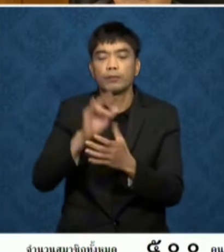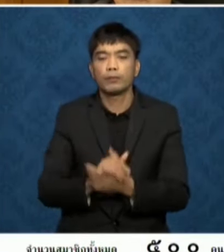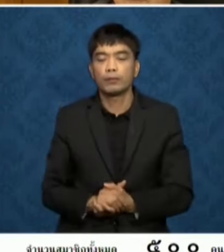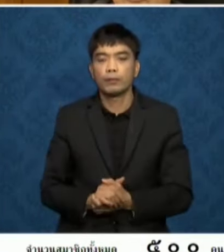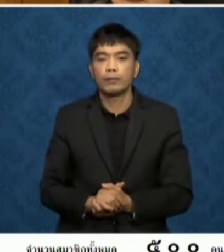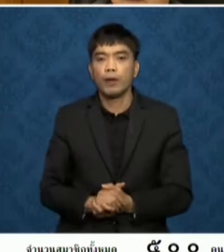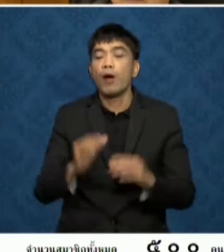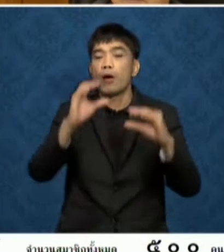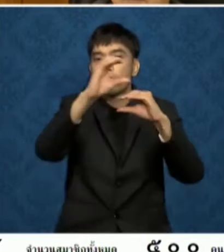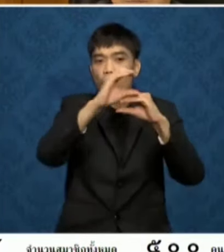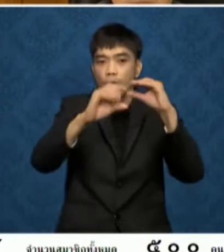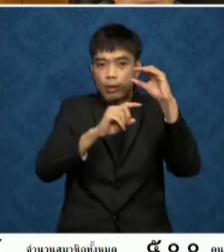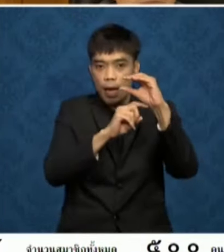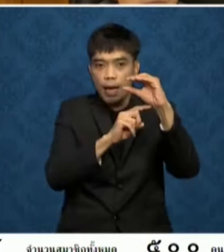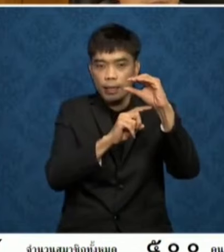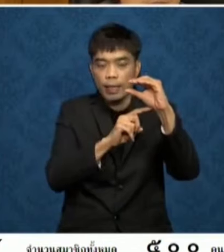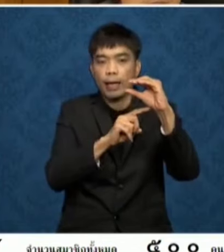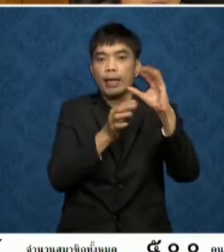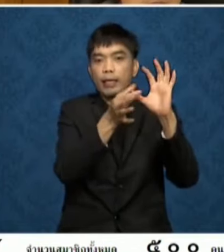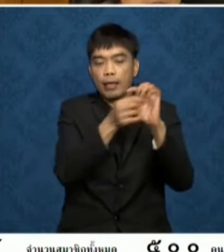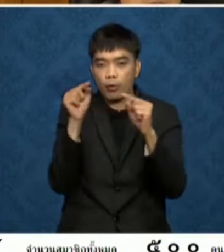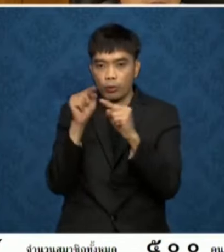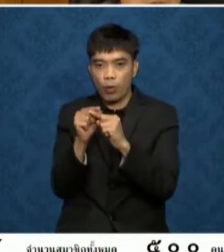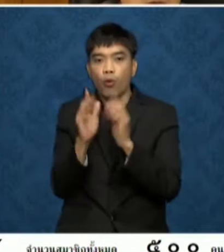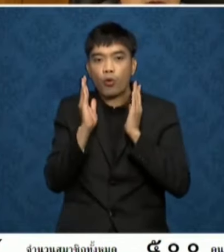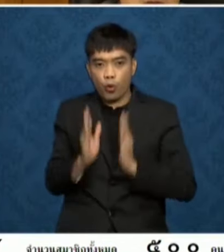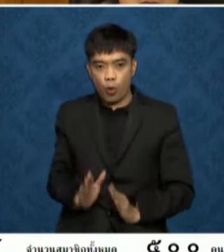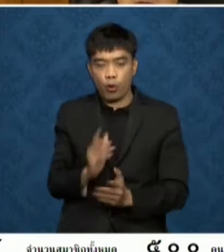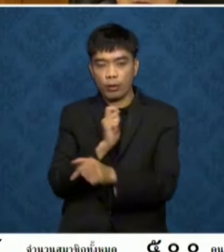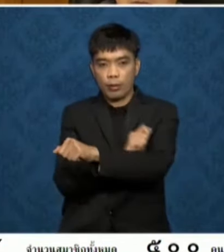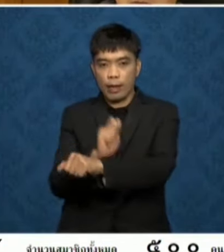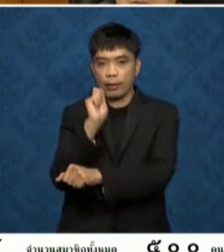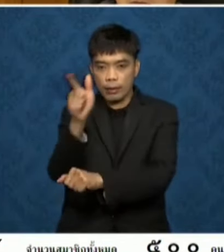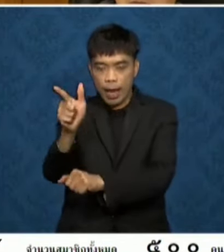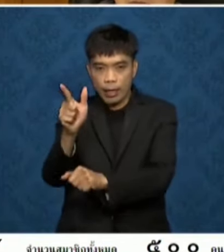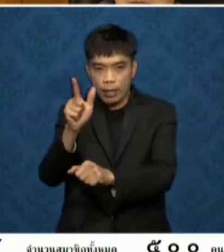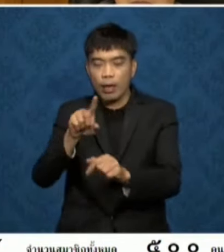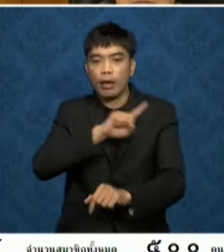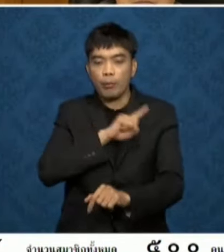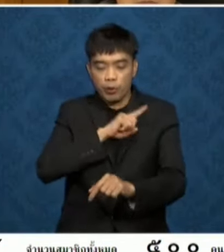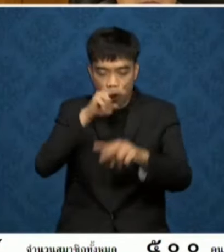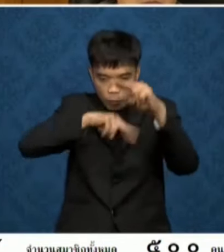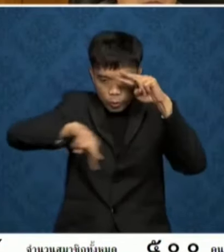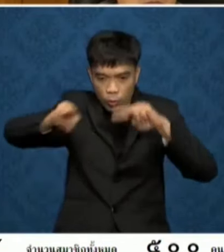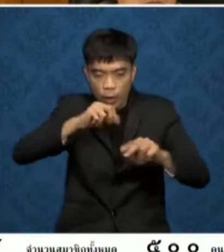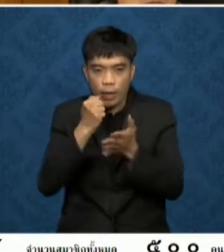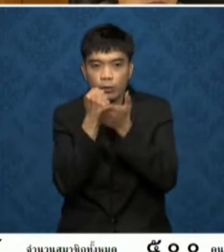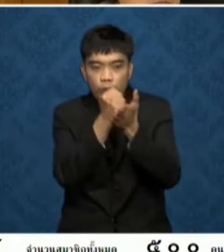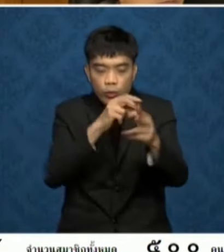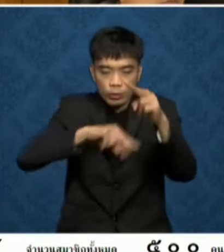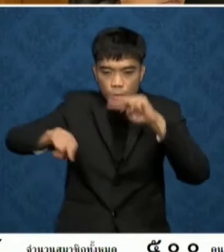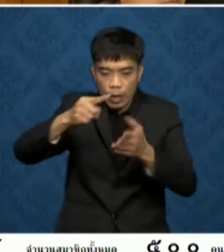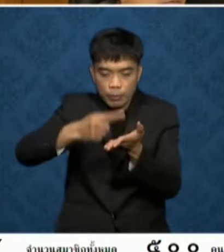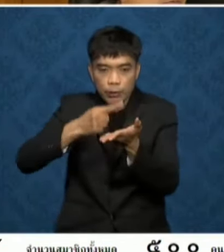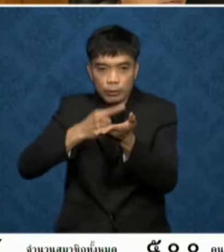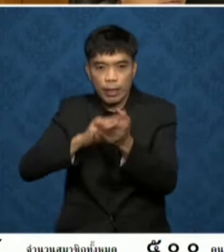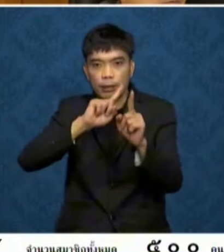โครงการจ้างที่ปรึกษาสำหรับการประเมินติดตามก๊าซเรือนกระจกเนี่ยมันก็แน่นอนครับมีความจำ